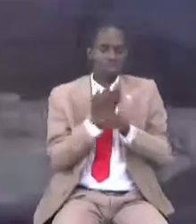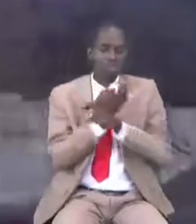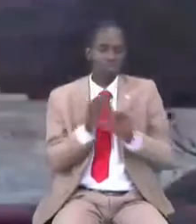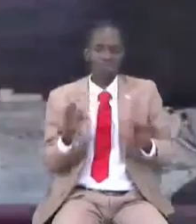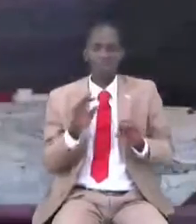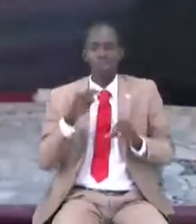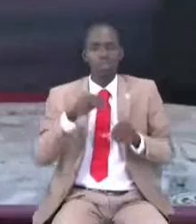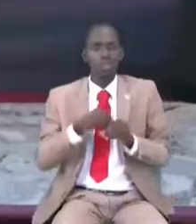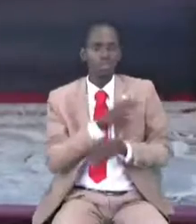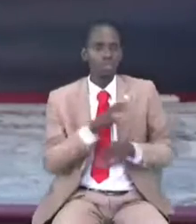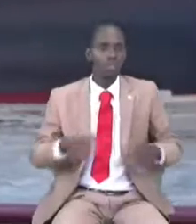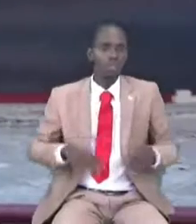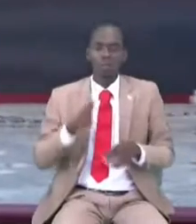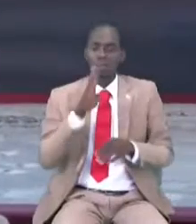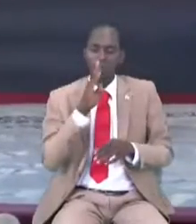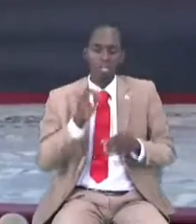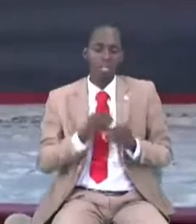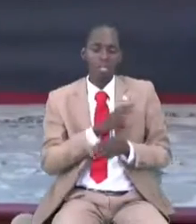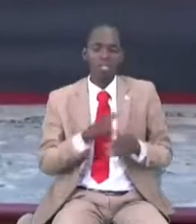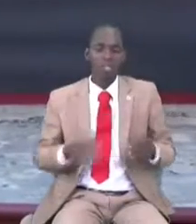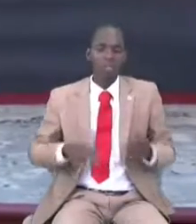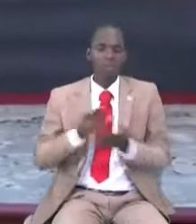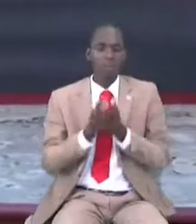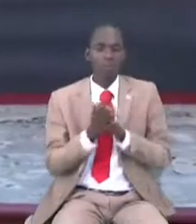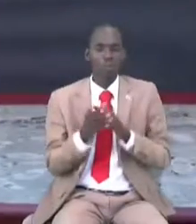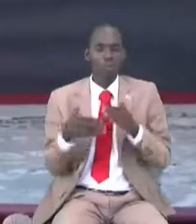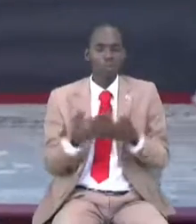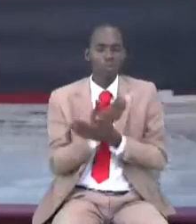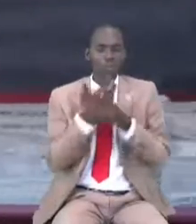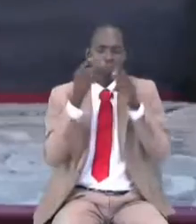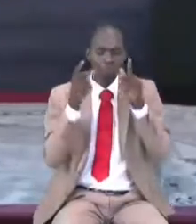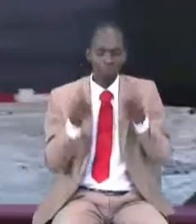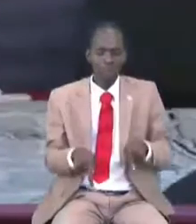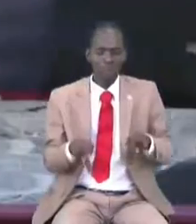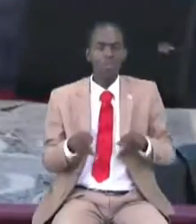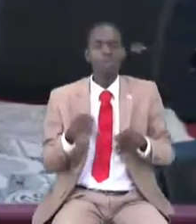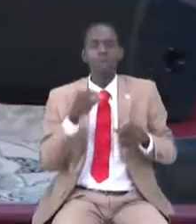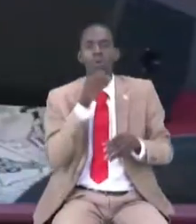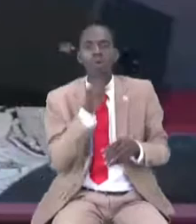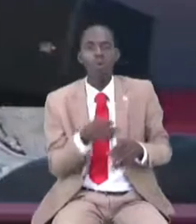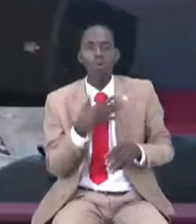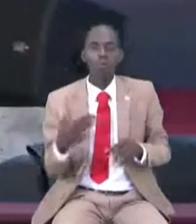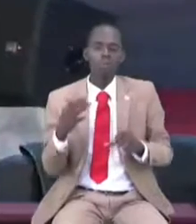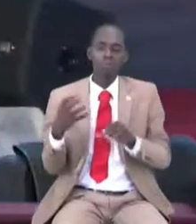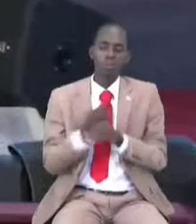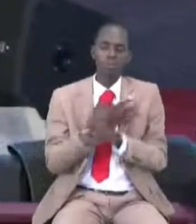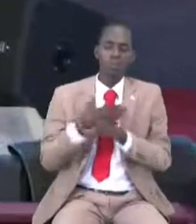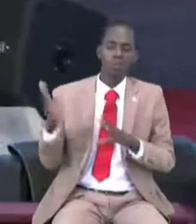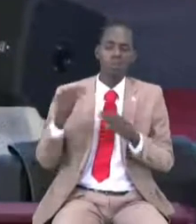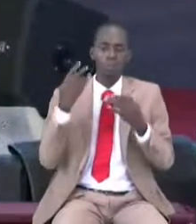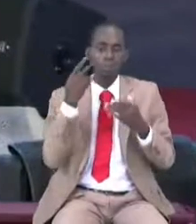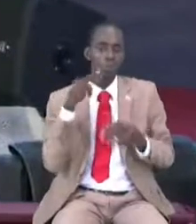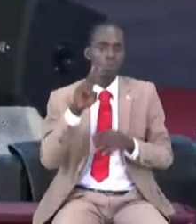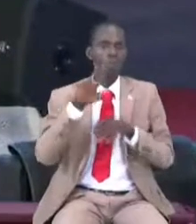Les choses anciennes sont passées. Voici, toutes choses sont devenues nouvelles. C'est la libération de